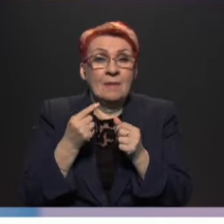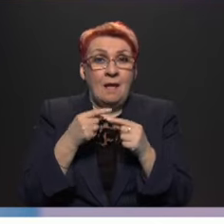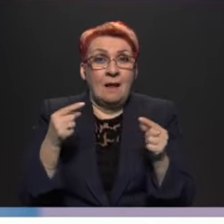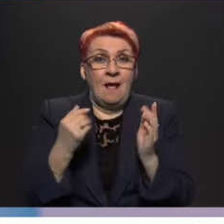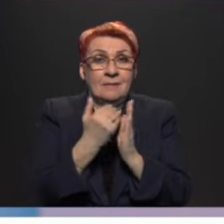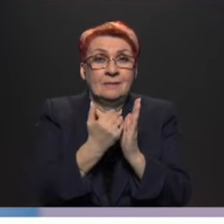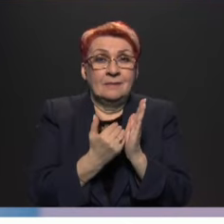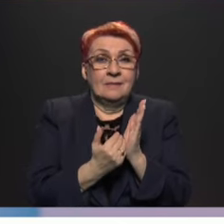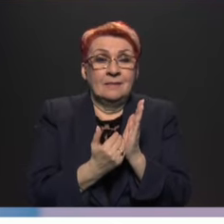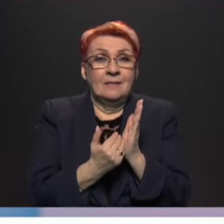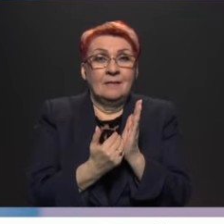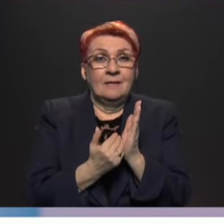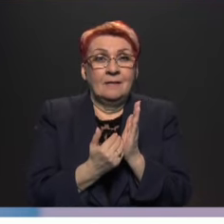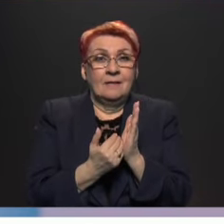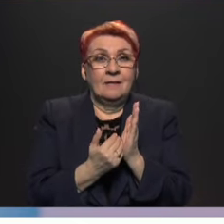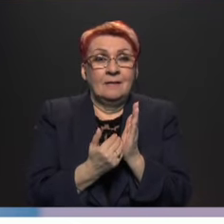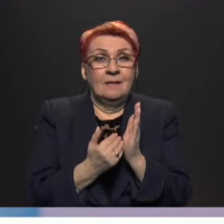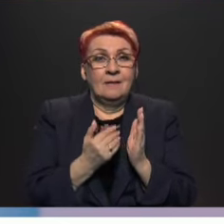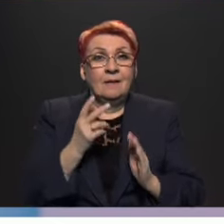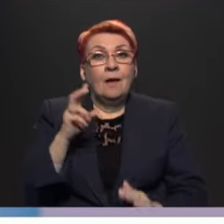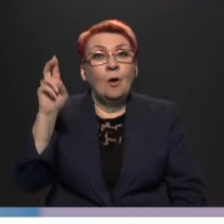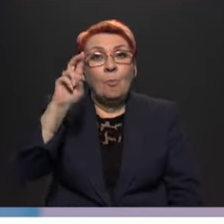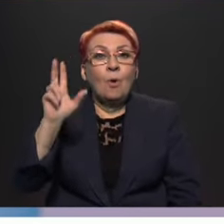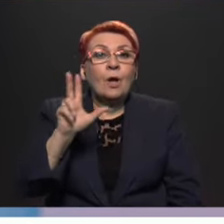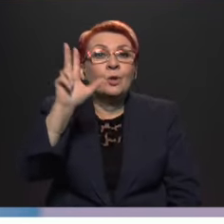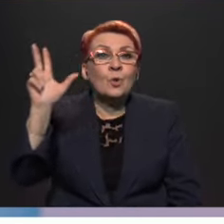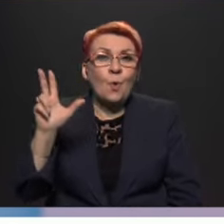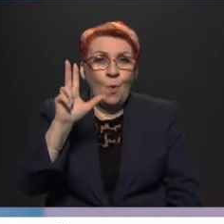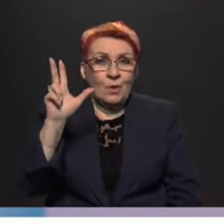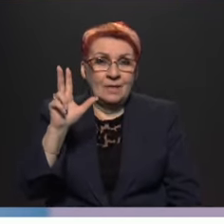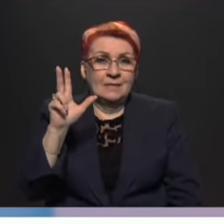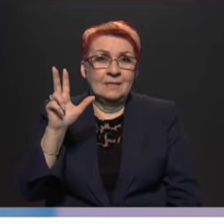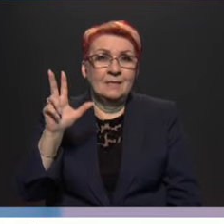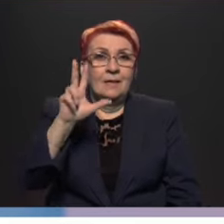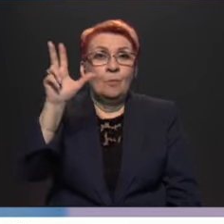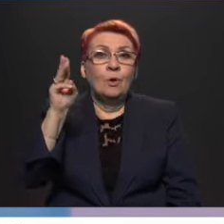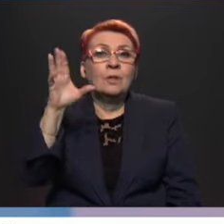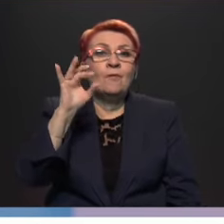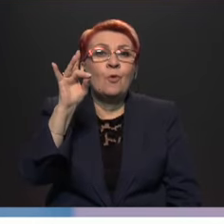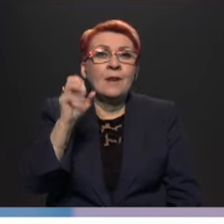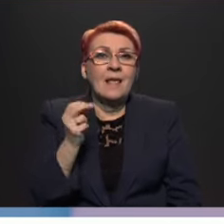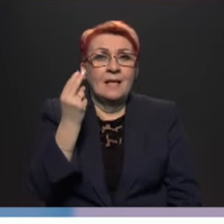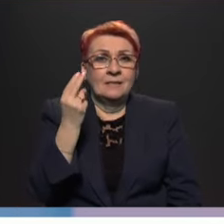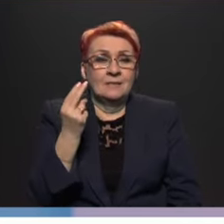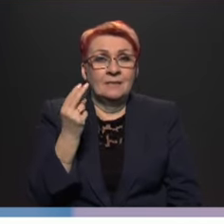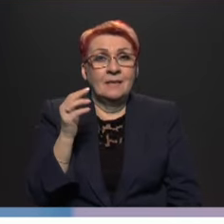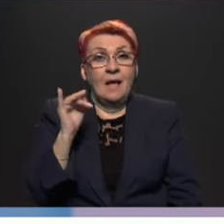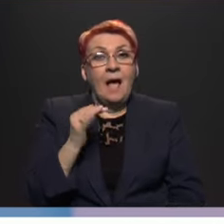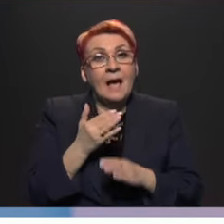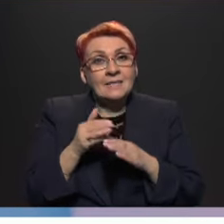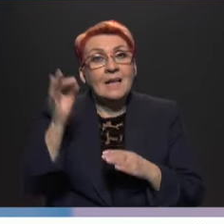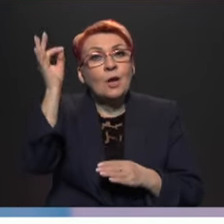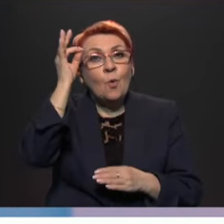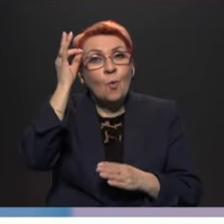обозначающие в целом Господа, Бога Троицу, Бога Творца. Вот. Отдельно